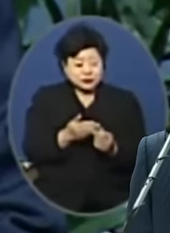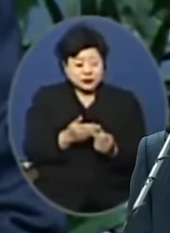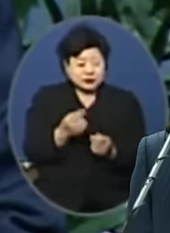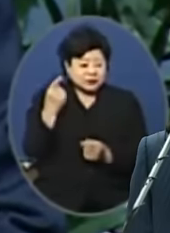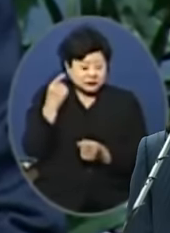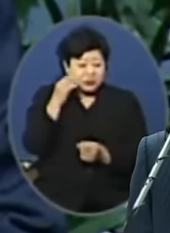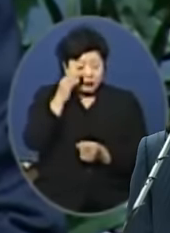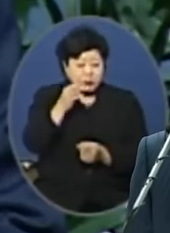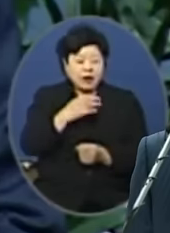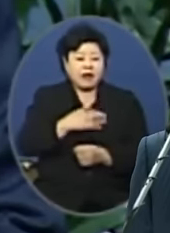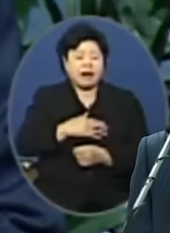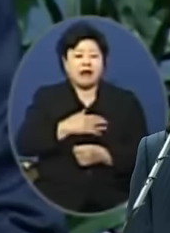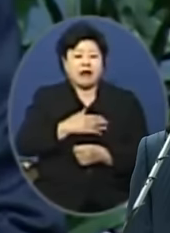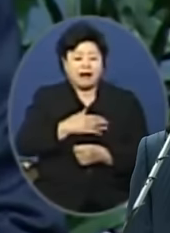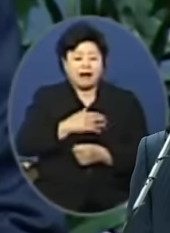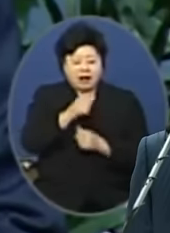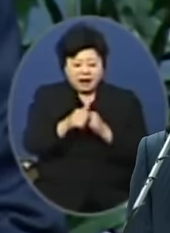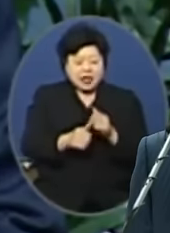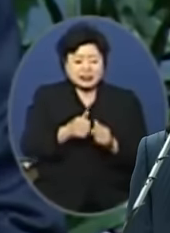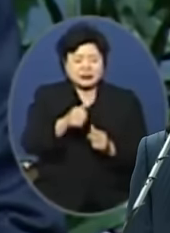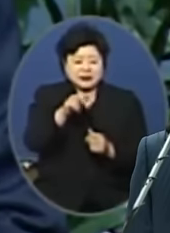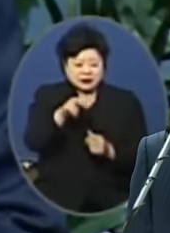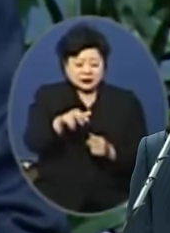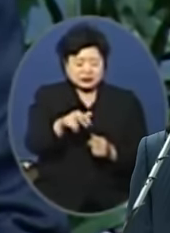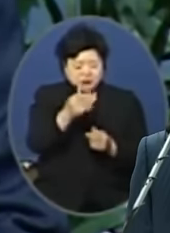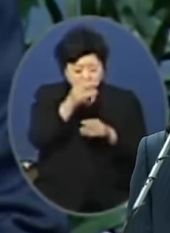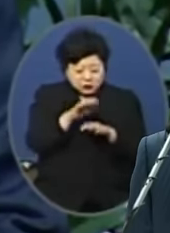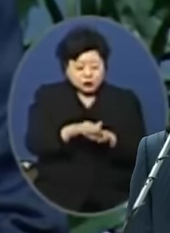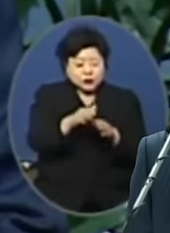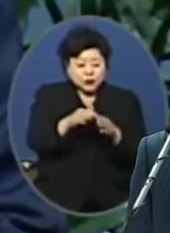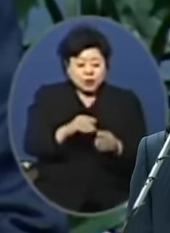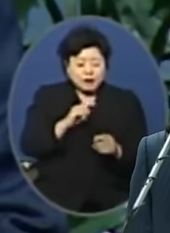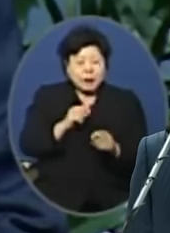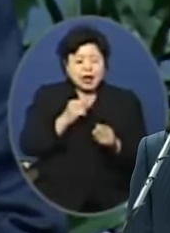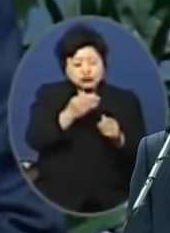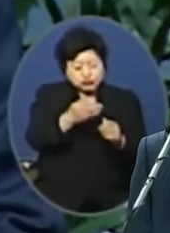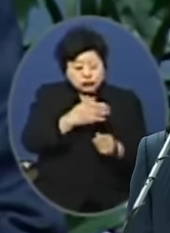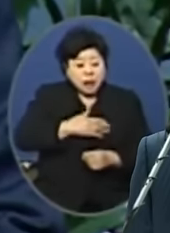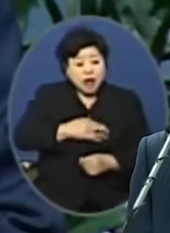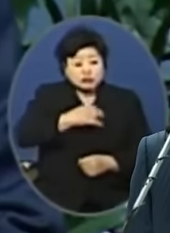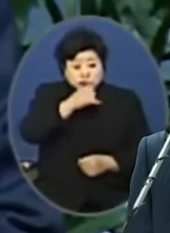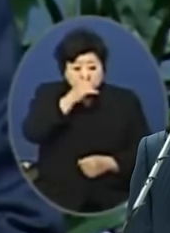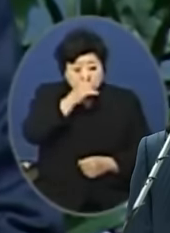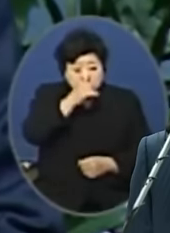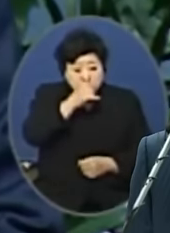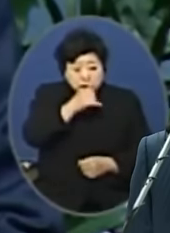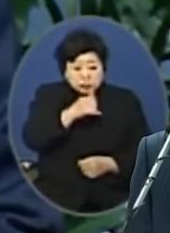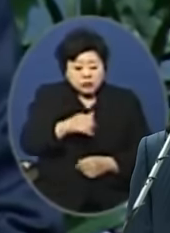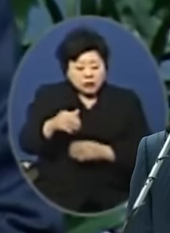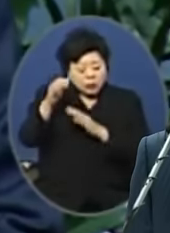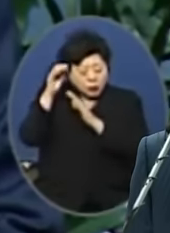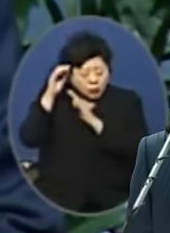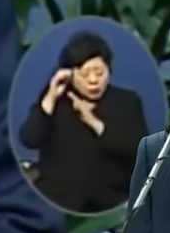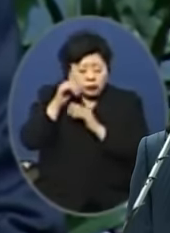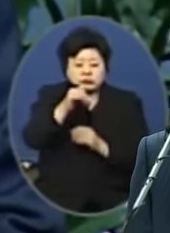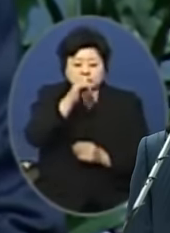들어보면 아, 하나님이 지금 우리 성도를 통해서 내게 말씀하시는구나 귀를 기울이고 들을 때가